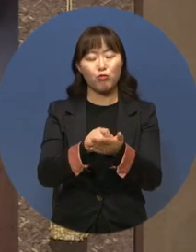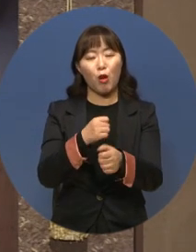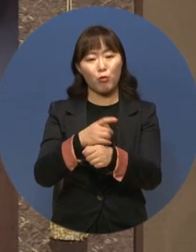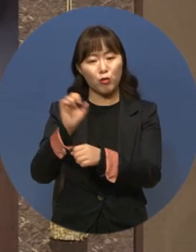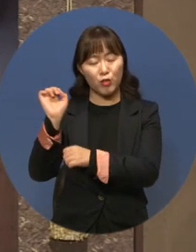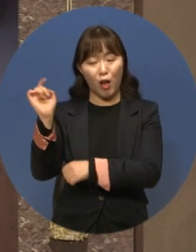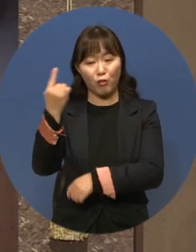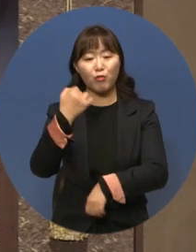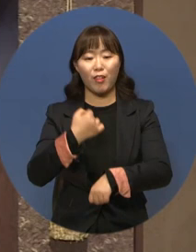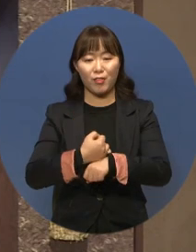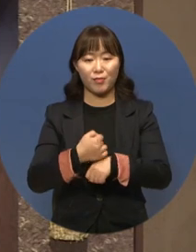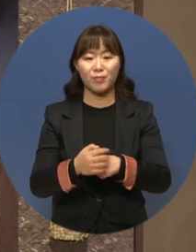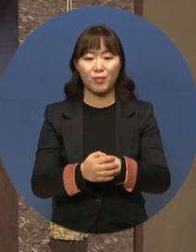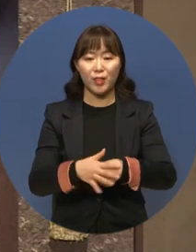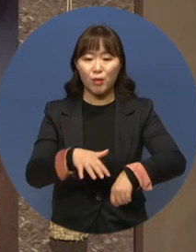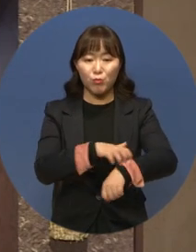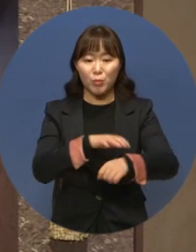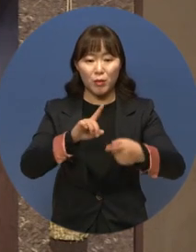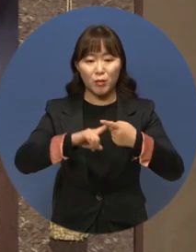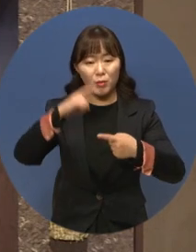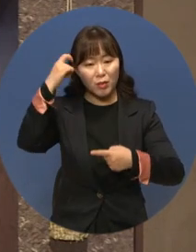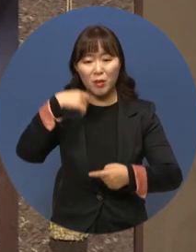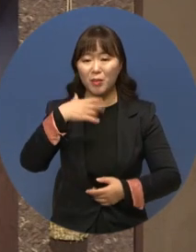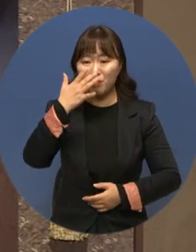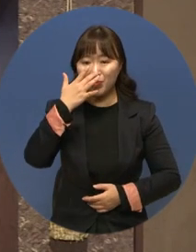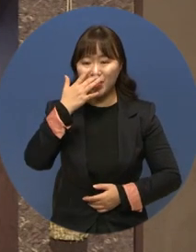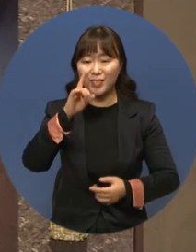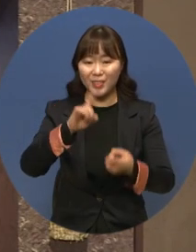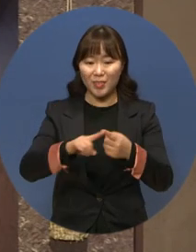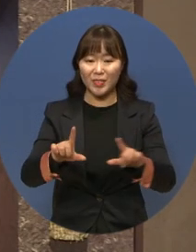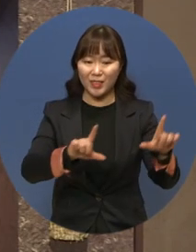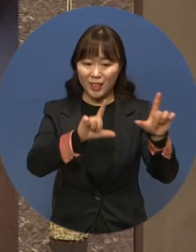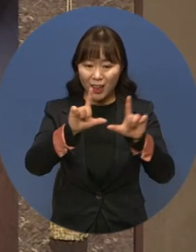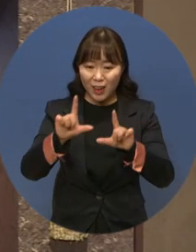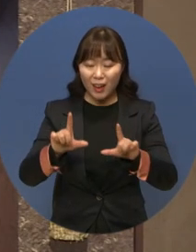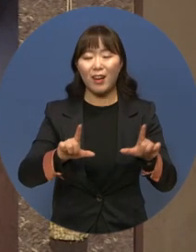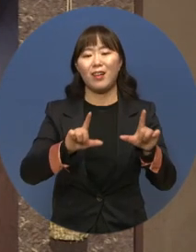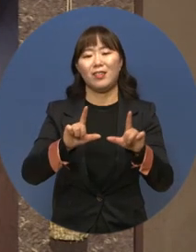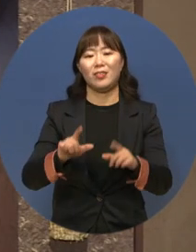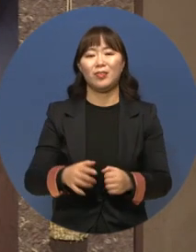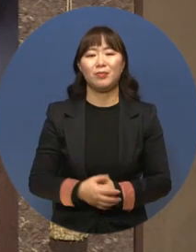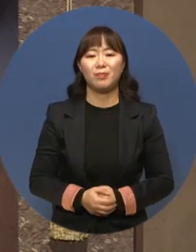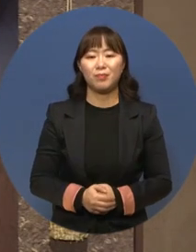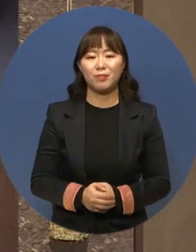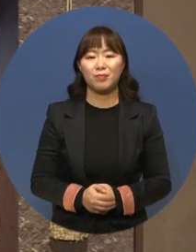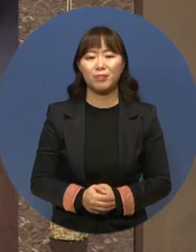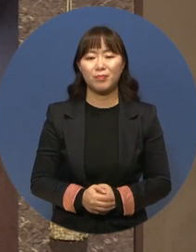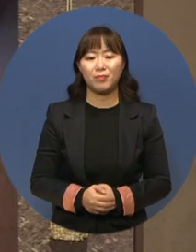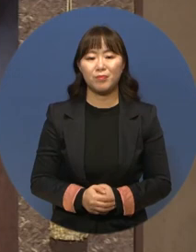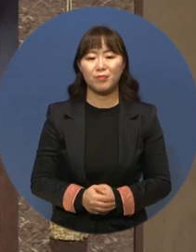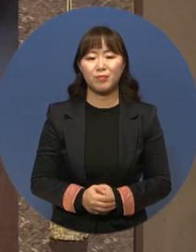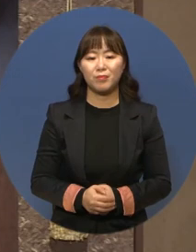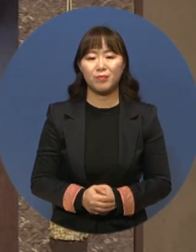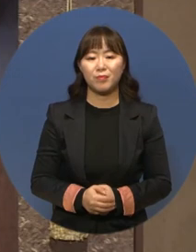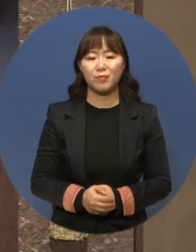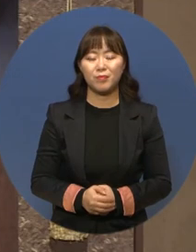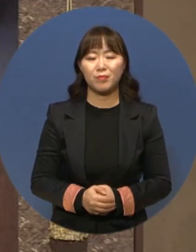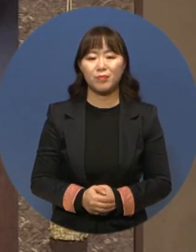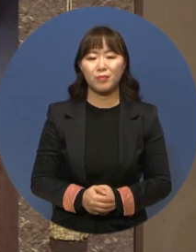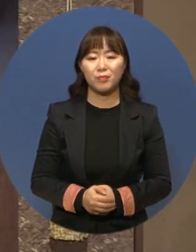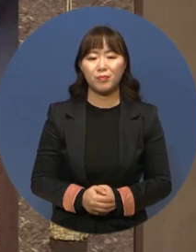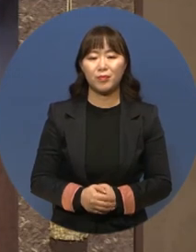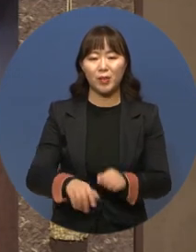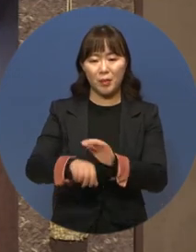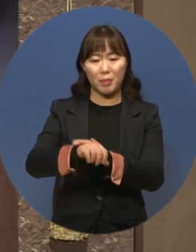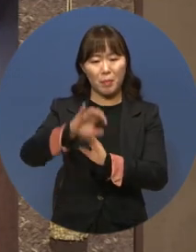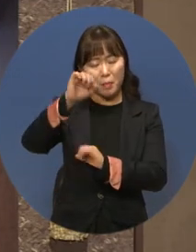하고 야구도 하고 그다음에 야구 그러니까 할 때는 불편함을 전혀 모르고 생활을 그렇죠. 하셨다가, 예. 예. 그렇게 하다가